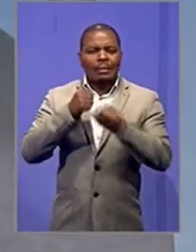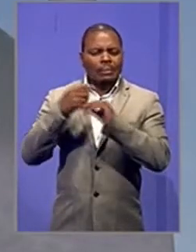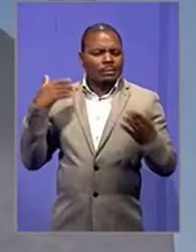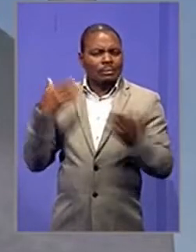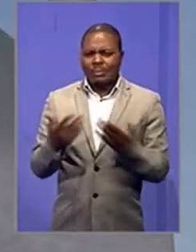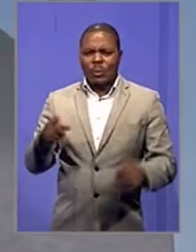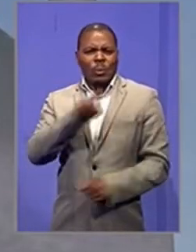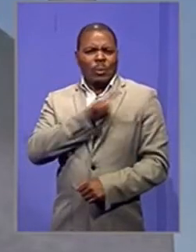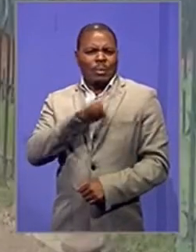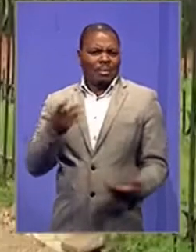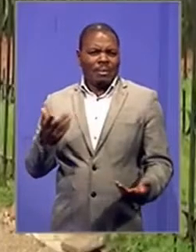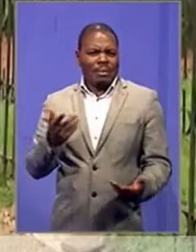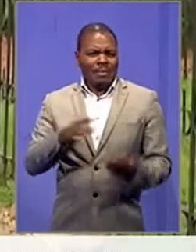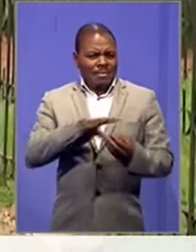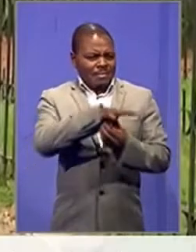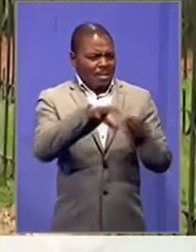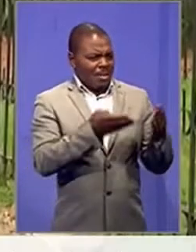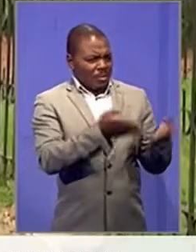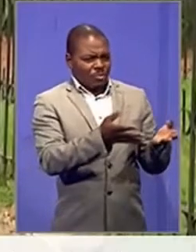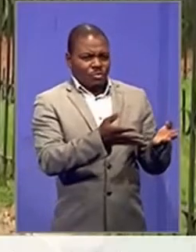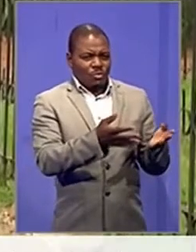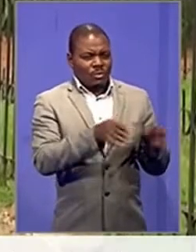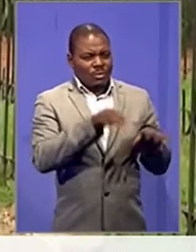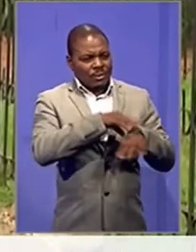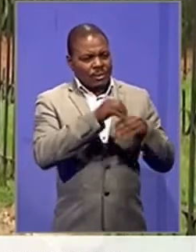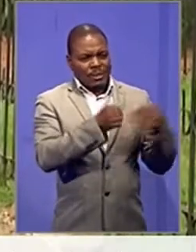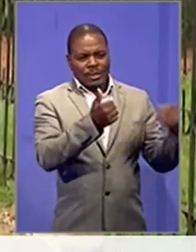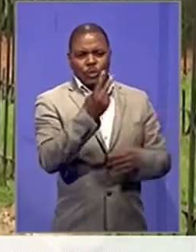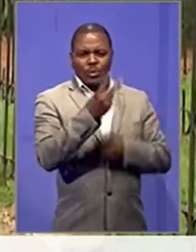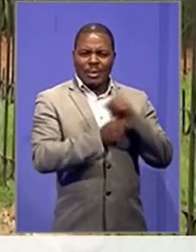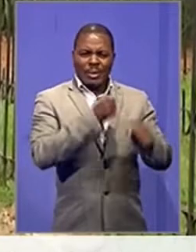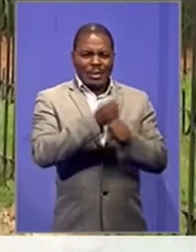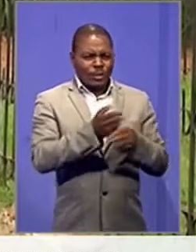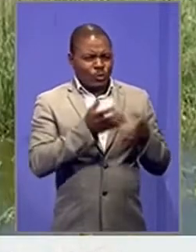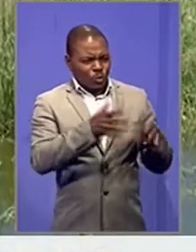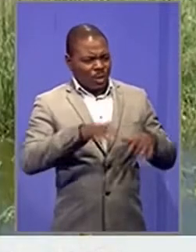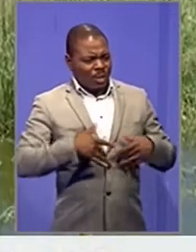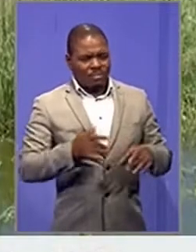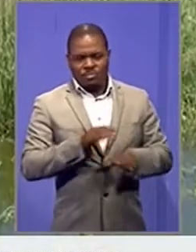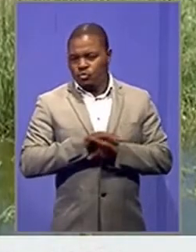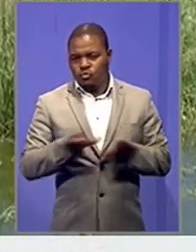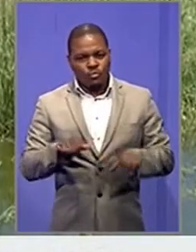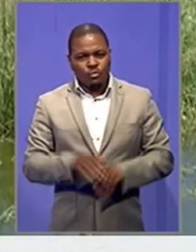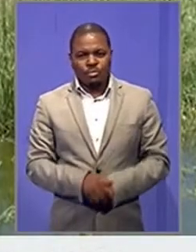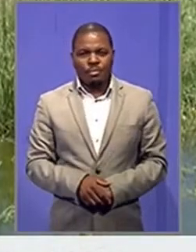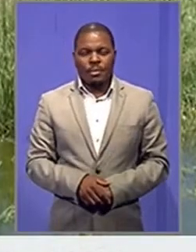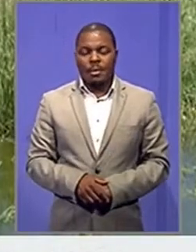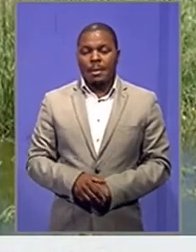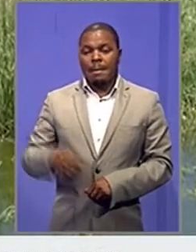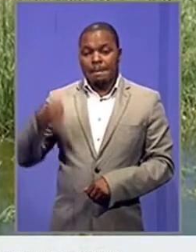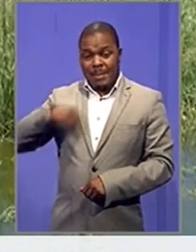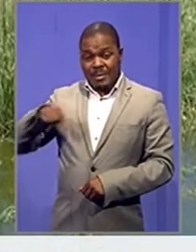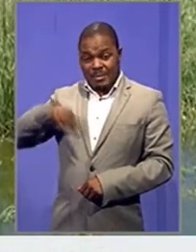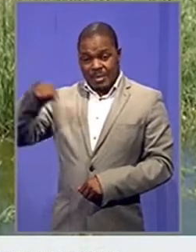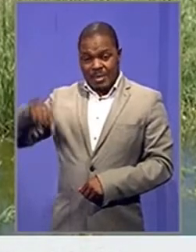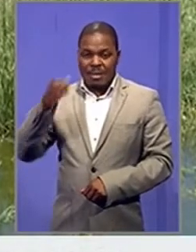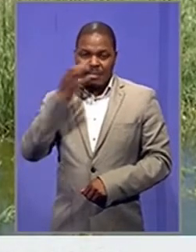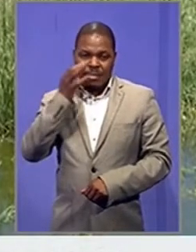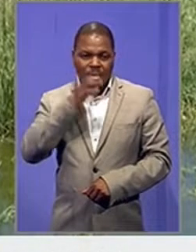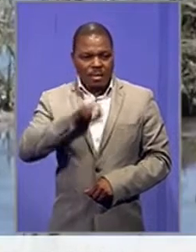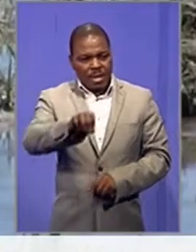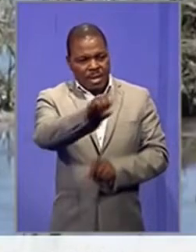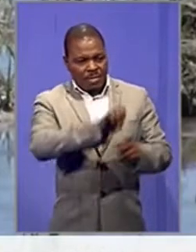re ka se subject a family ya motho wa 62 years maemong a jwalo. Baagi ba masepala wa Mangaung ba re tikologo